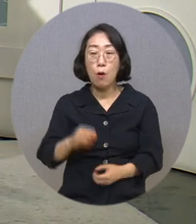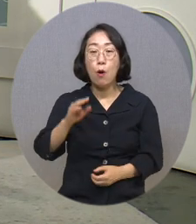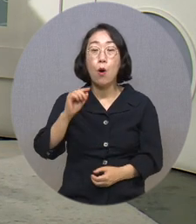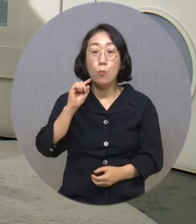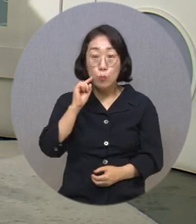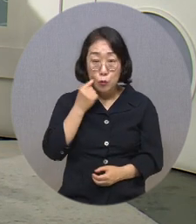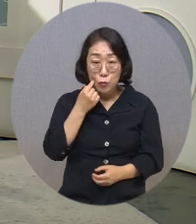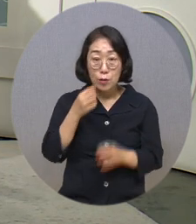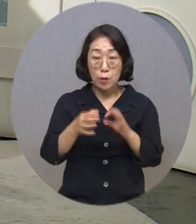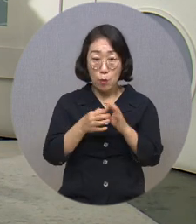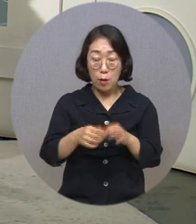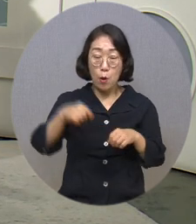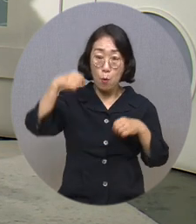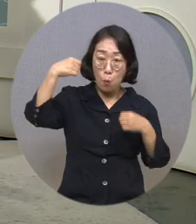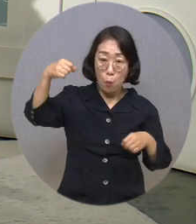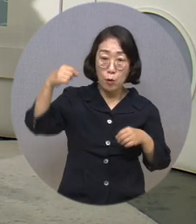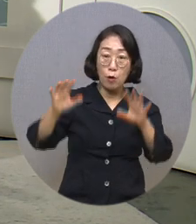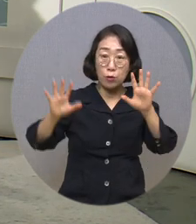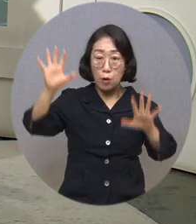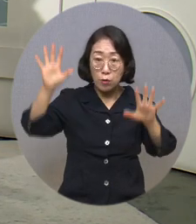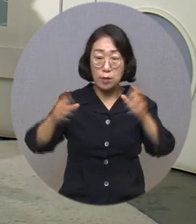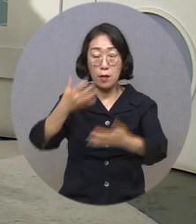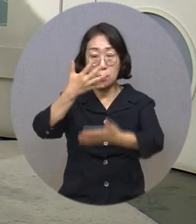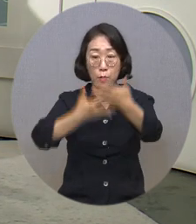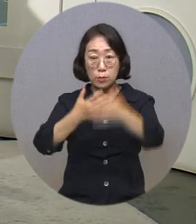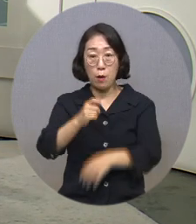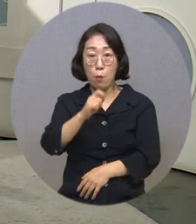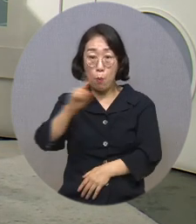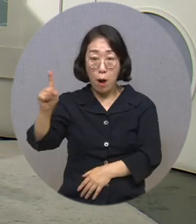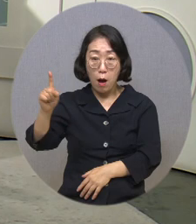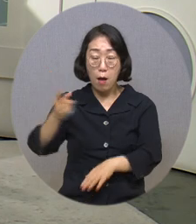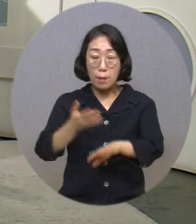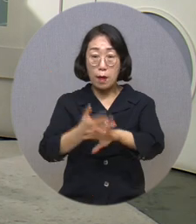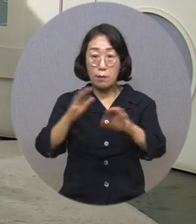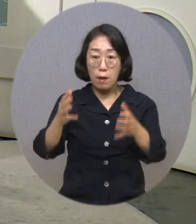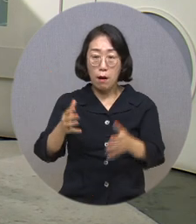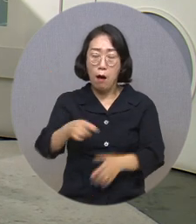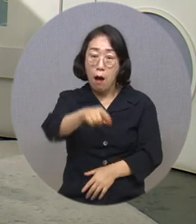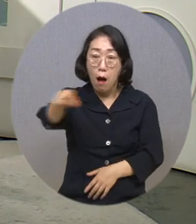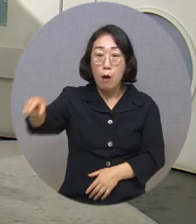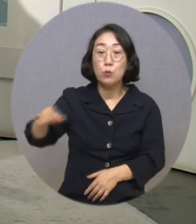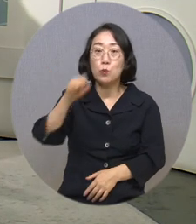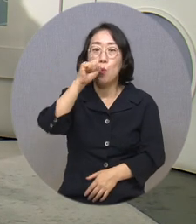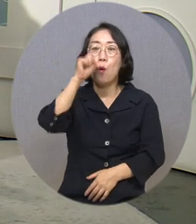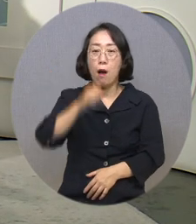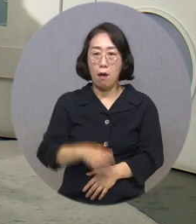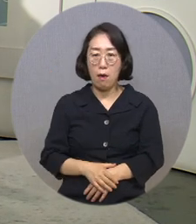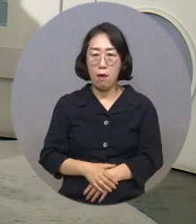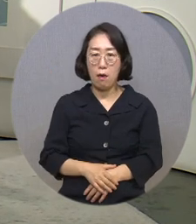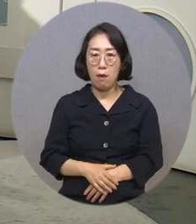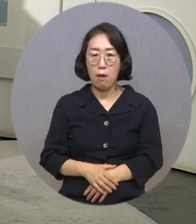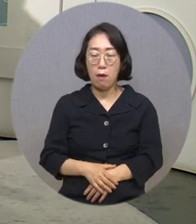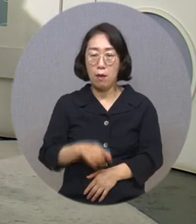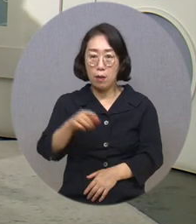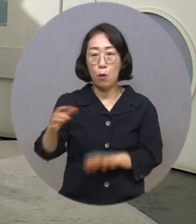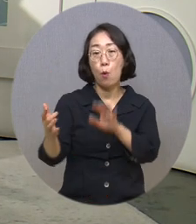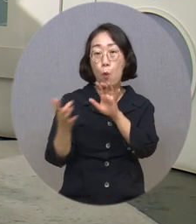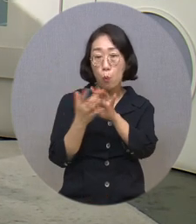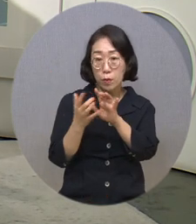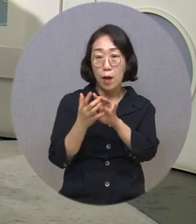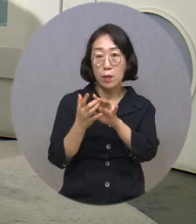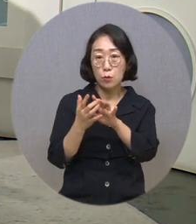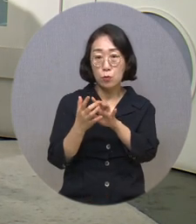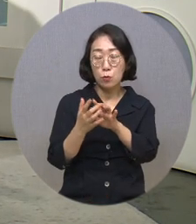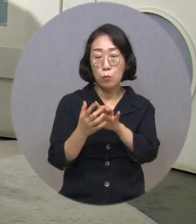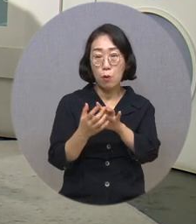이런 공연 연극 케이팝 학과 이런 거는 외국에서 막 난리거든요. 그렇지. 이걸 진짜 온라인으로만 좀 터주고